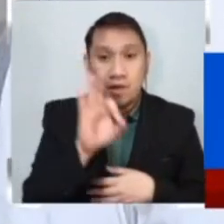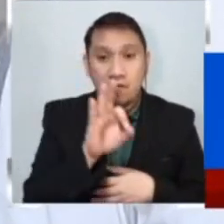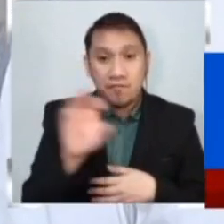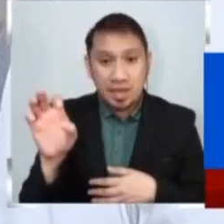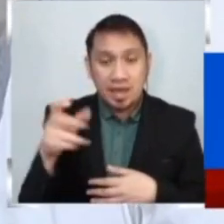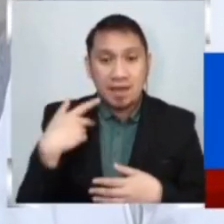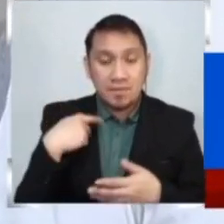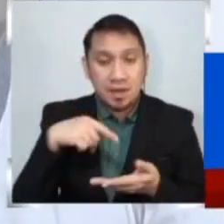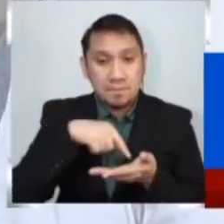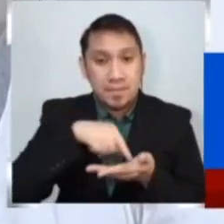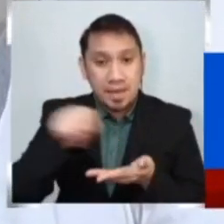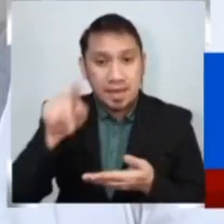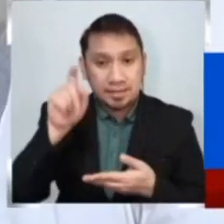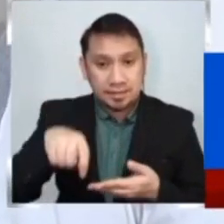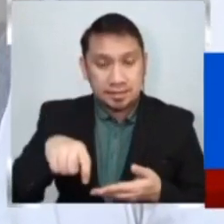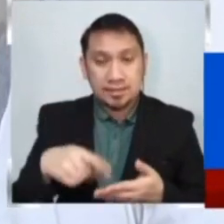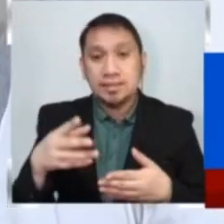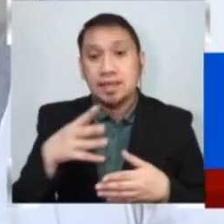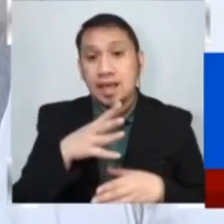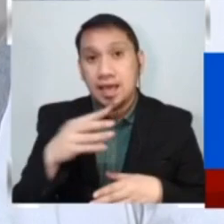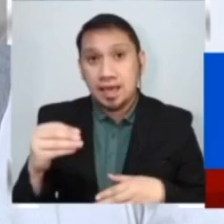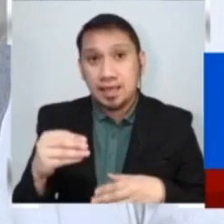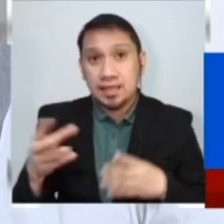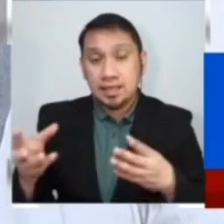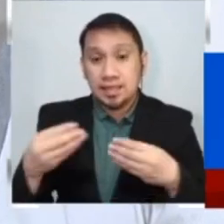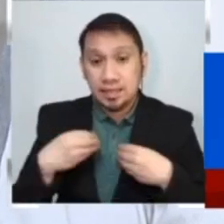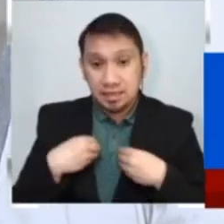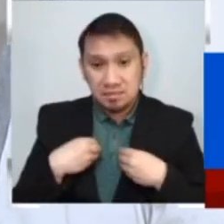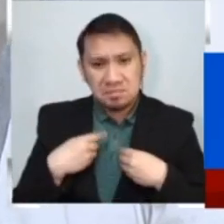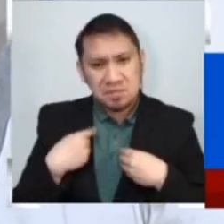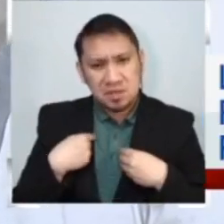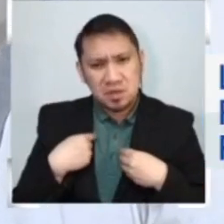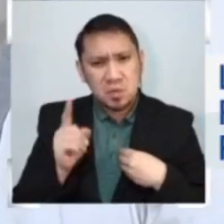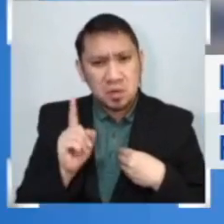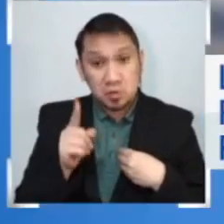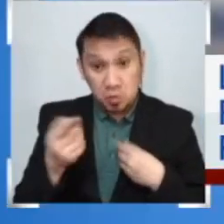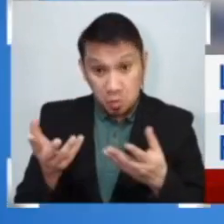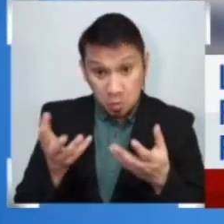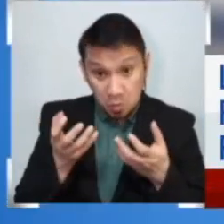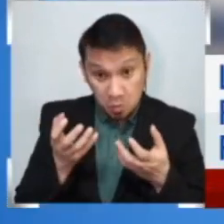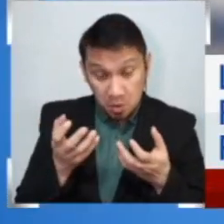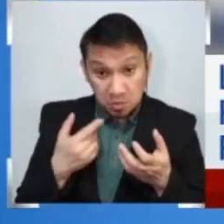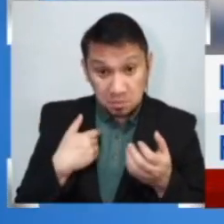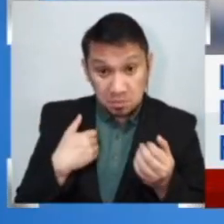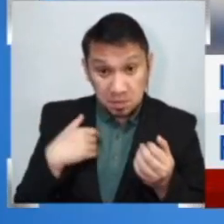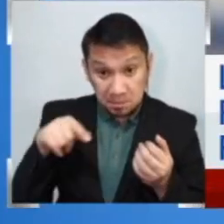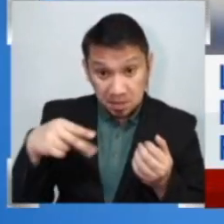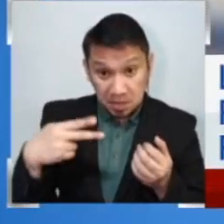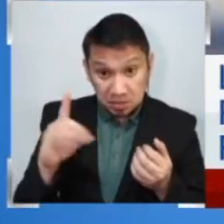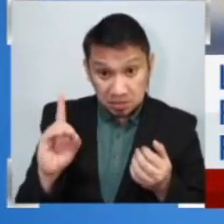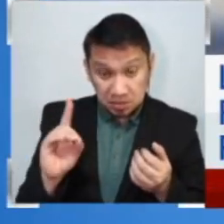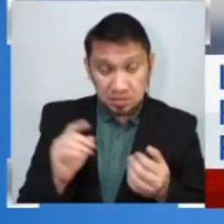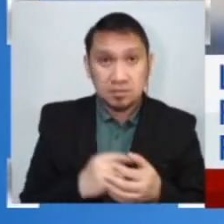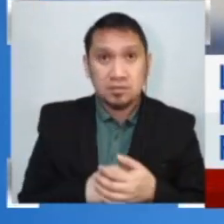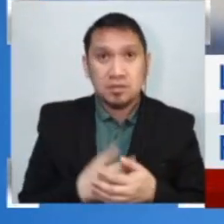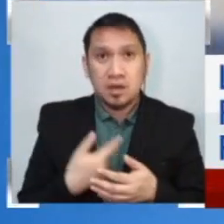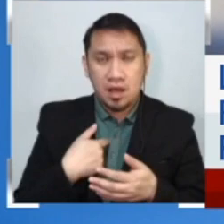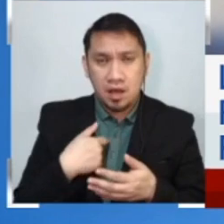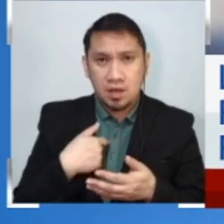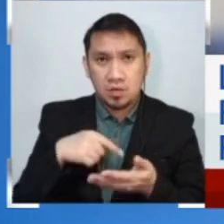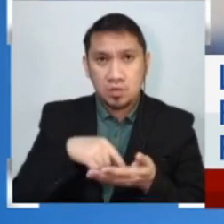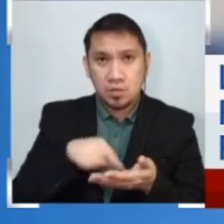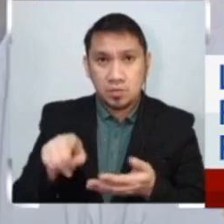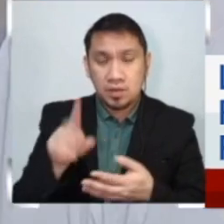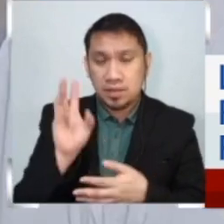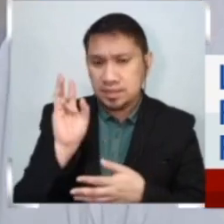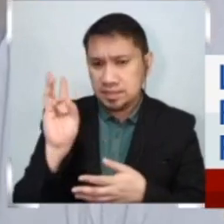that, inoperan din niya ako kung gusto ko daw maging Doctor of Humanities. Yung binayad ko dito is worth 60,000